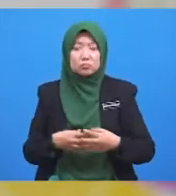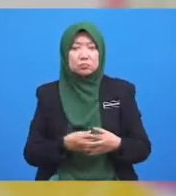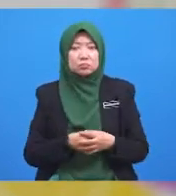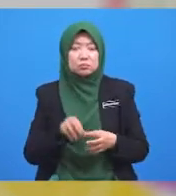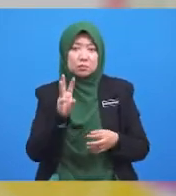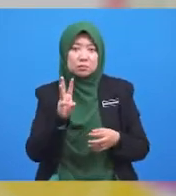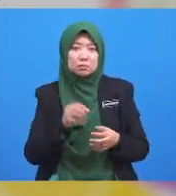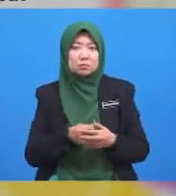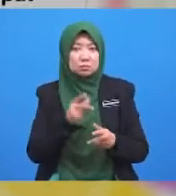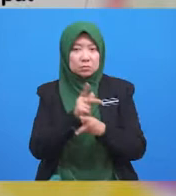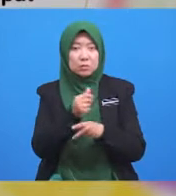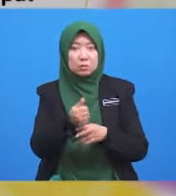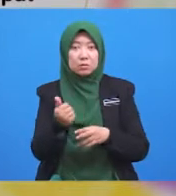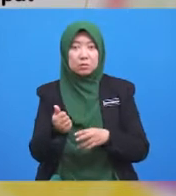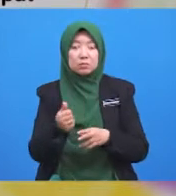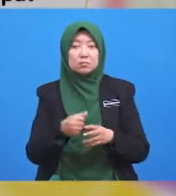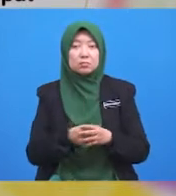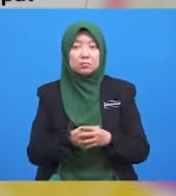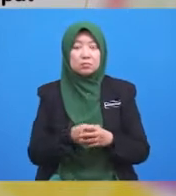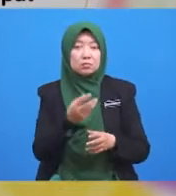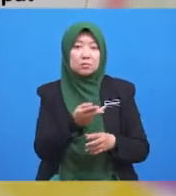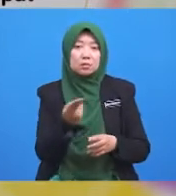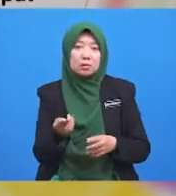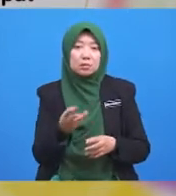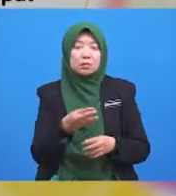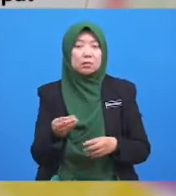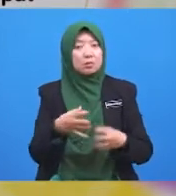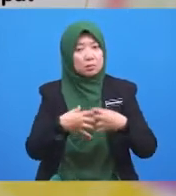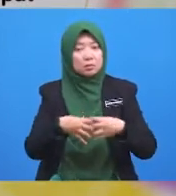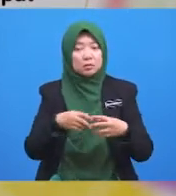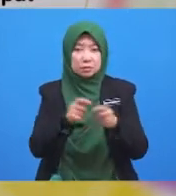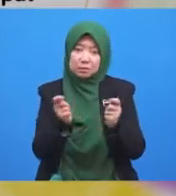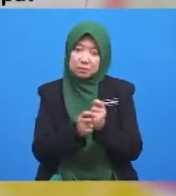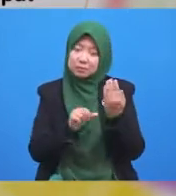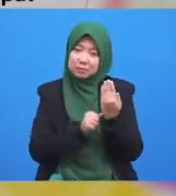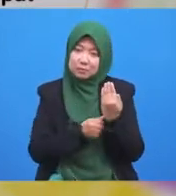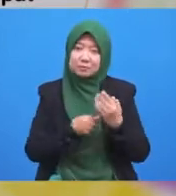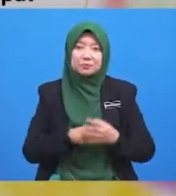6. Simpan peralatan, bahan dan mesin di tempat asal.